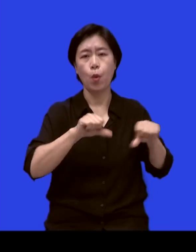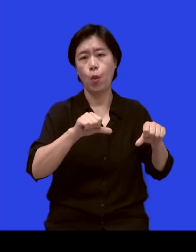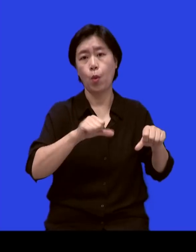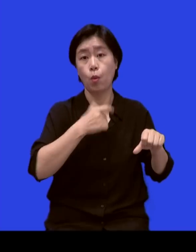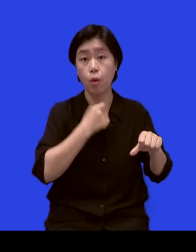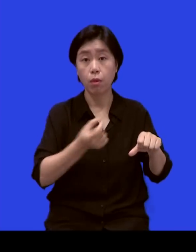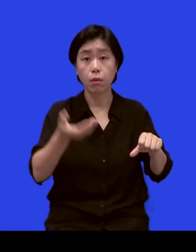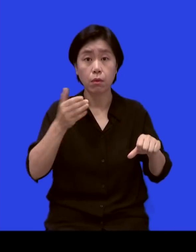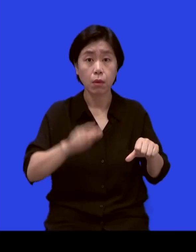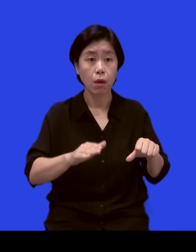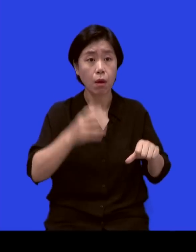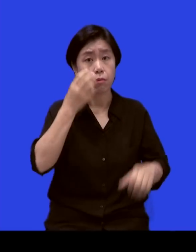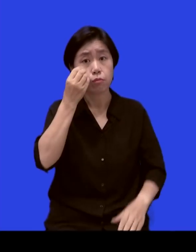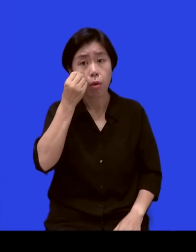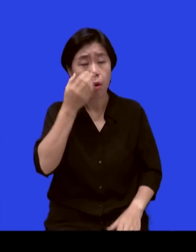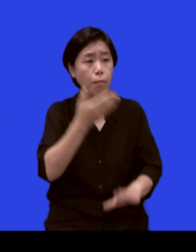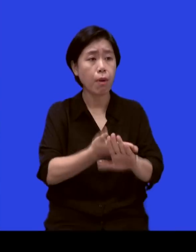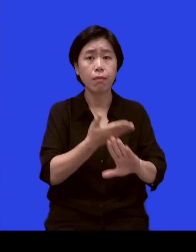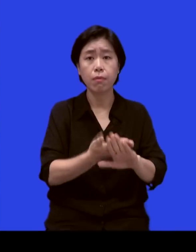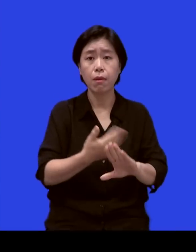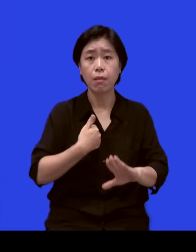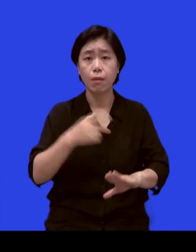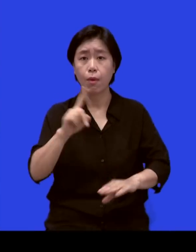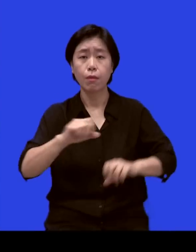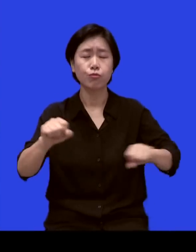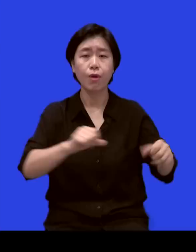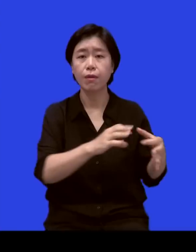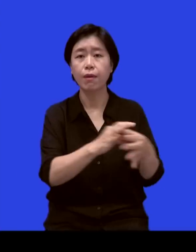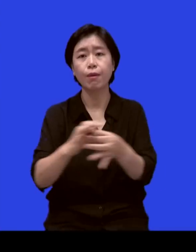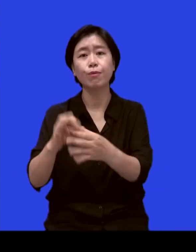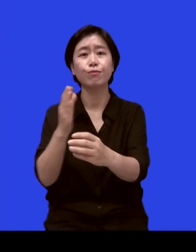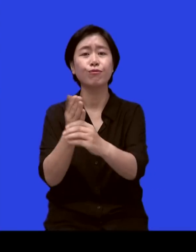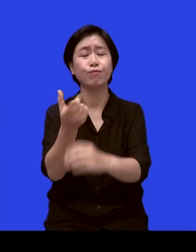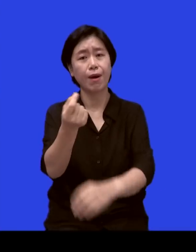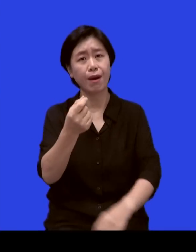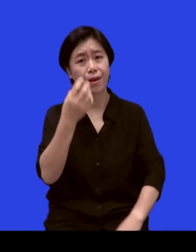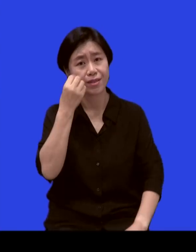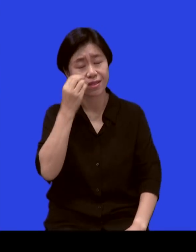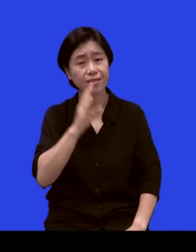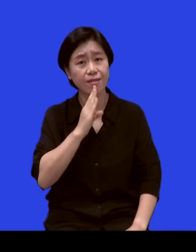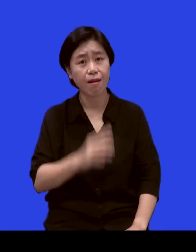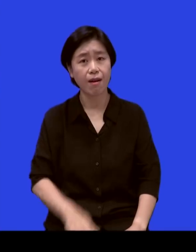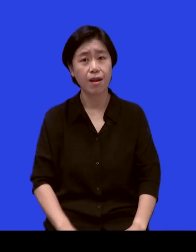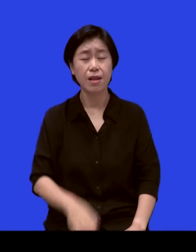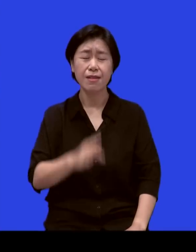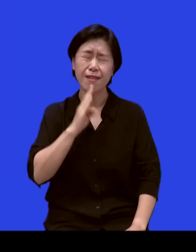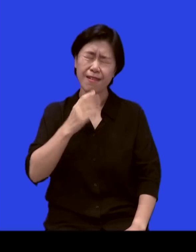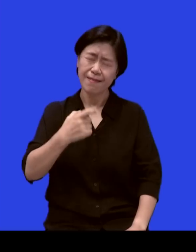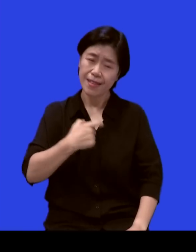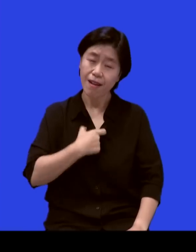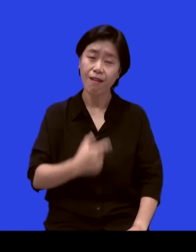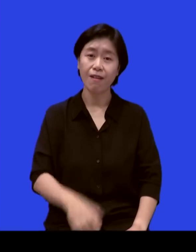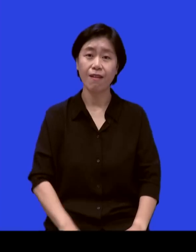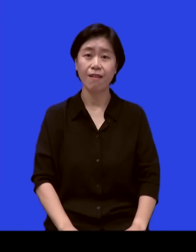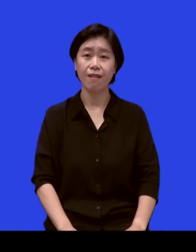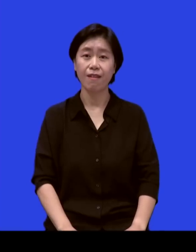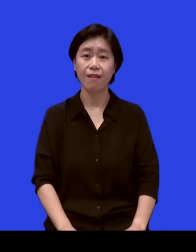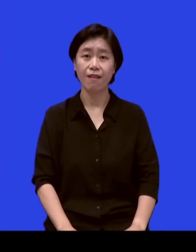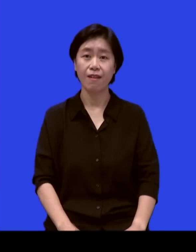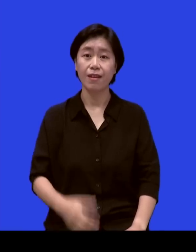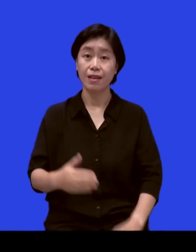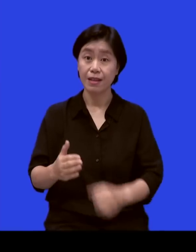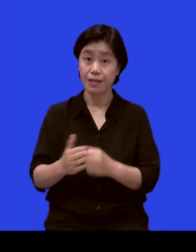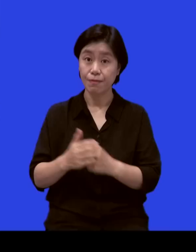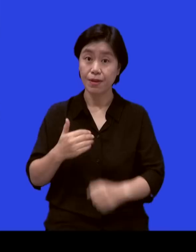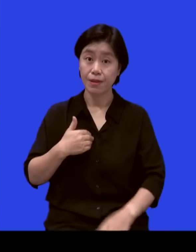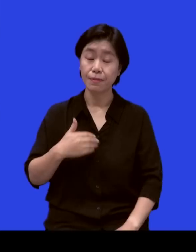해요. 되게 싫은데. 그러니까 신기해요. 너무 싫어요. 그냥 진짜. 네. 그리고 하나님한테도 막 너무 막.